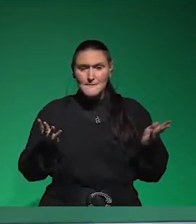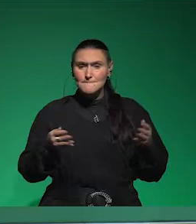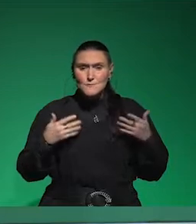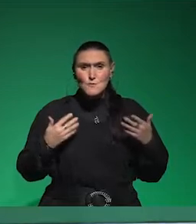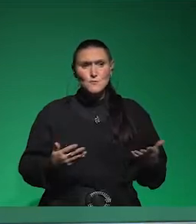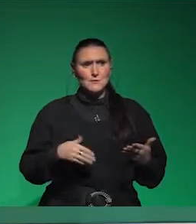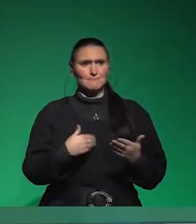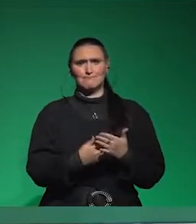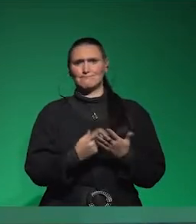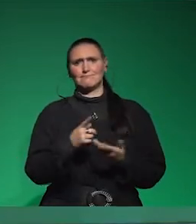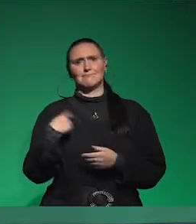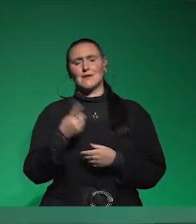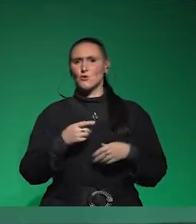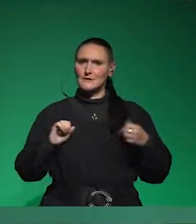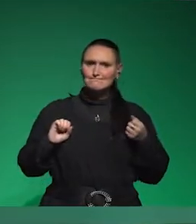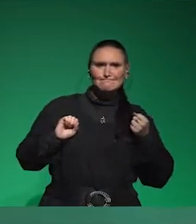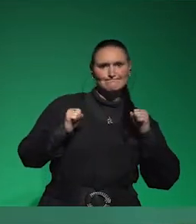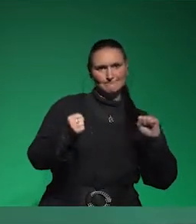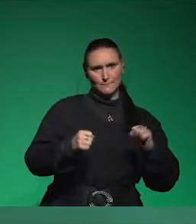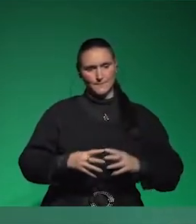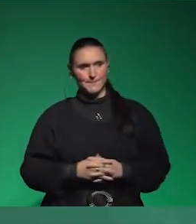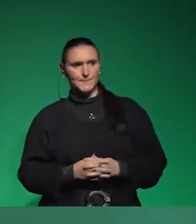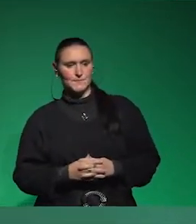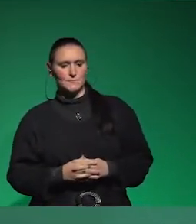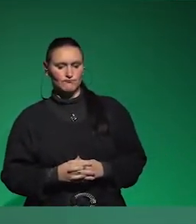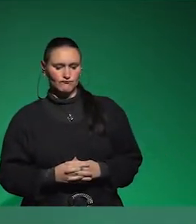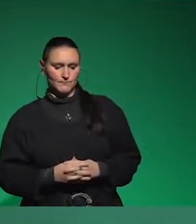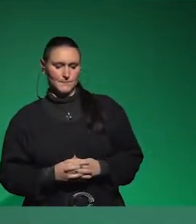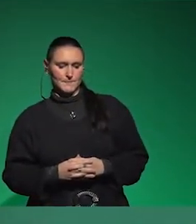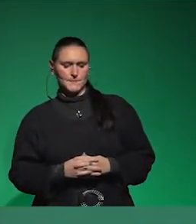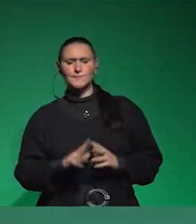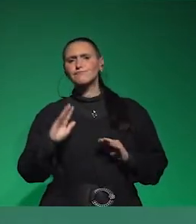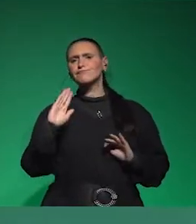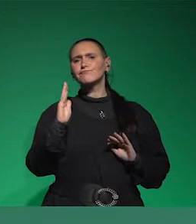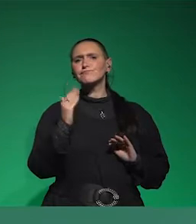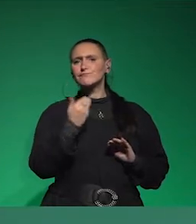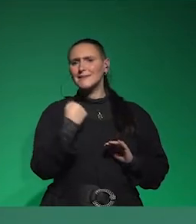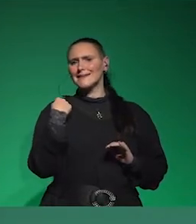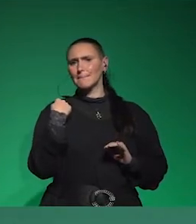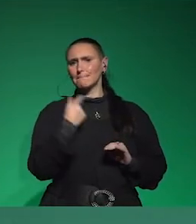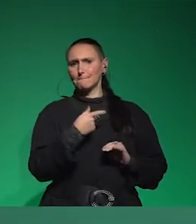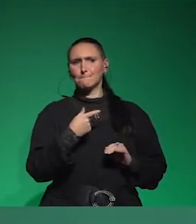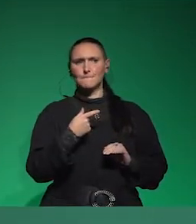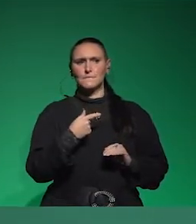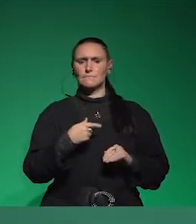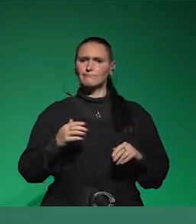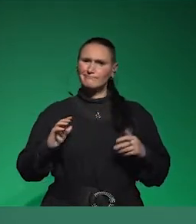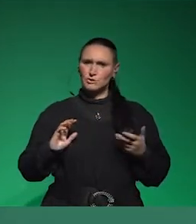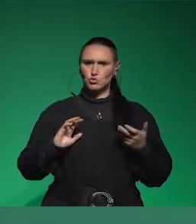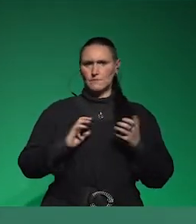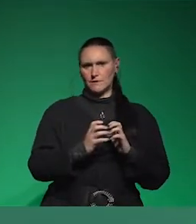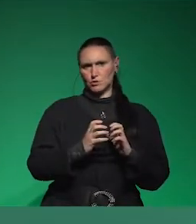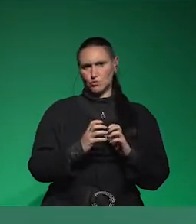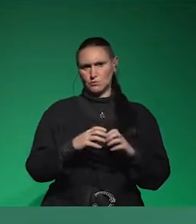dabei. Wir haben eine kurze Zusammenfassung gesehen oder gehört, besser